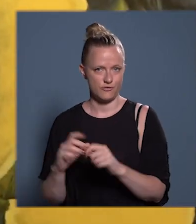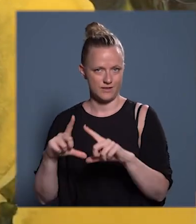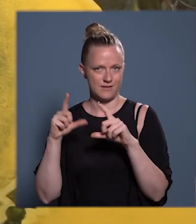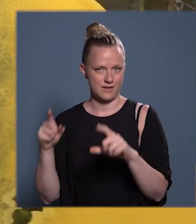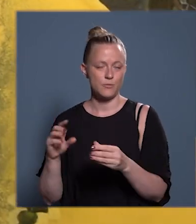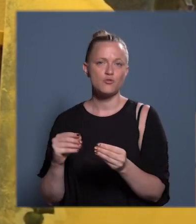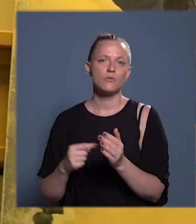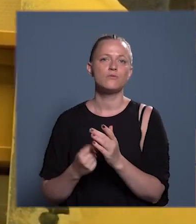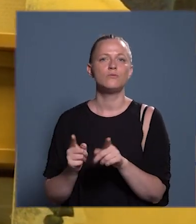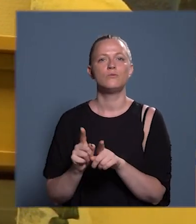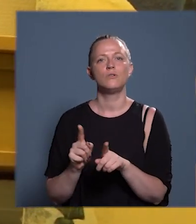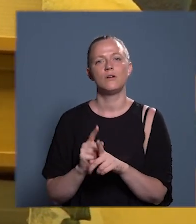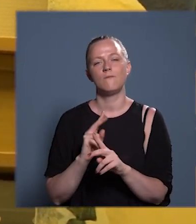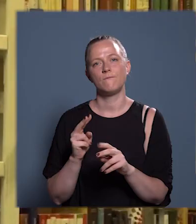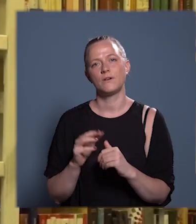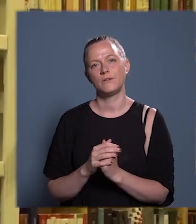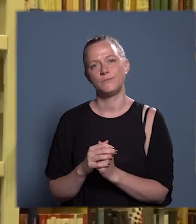Sokszor van,